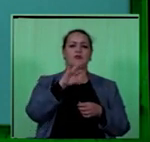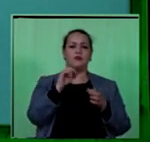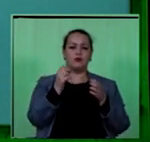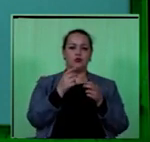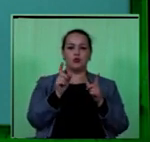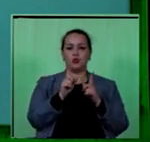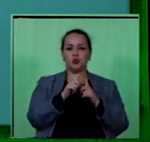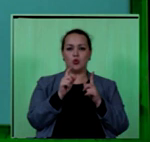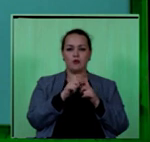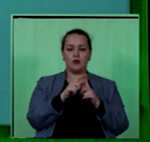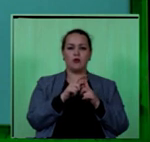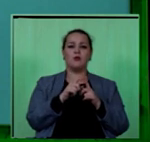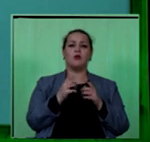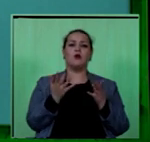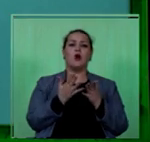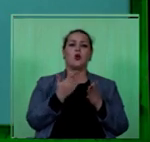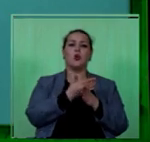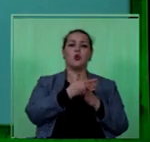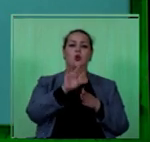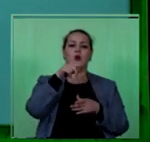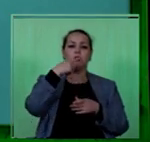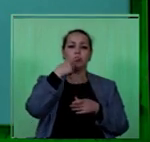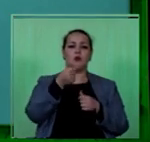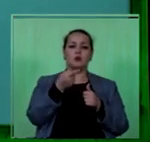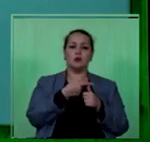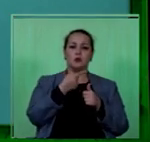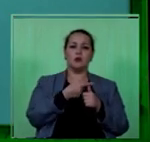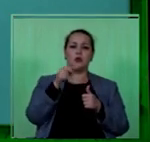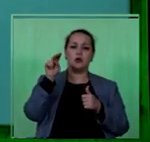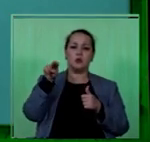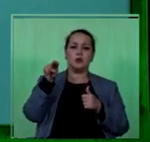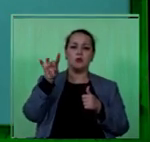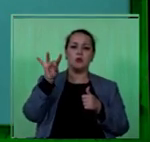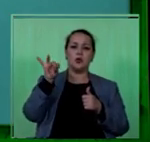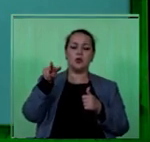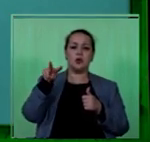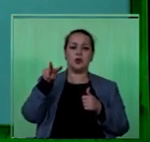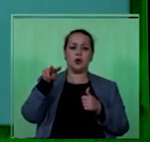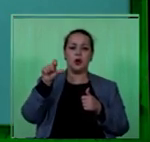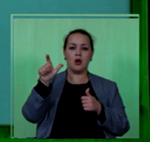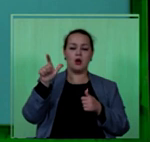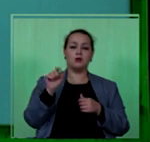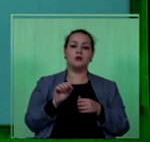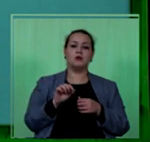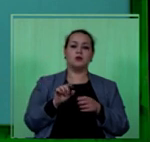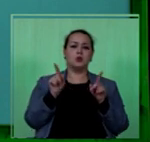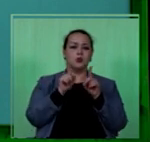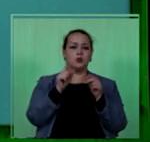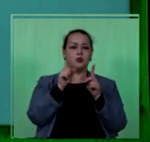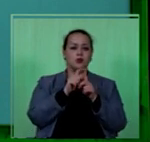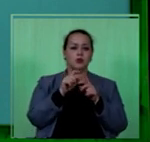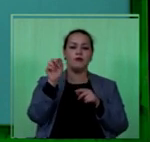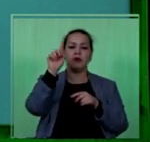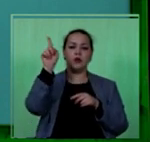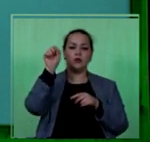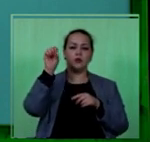у нас какой части речи имена прилагательные и только слова затопил отвечает на вопрос